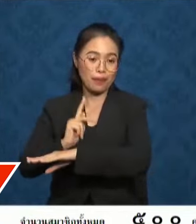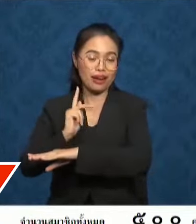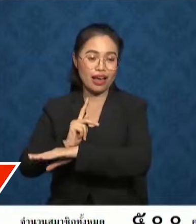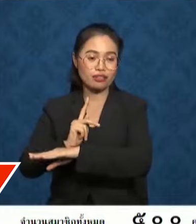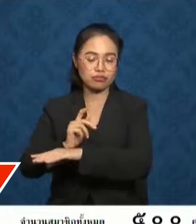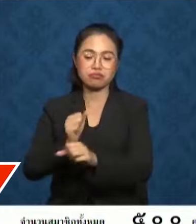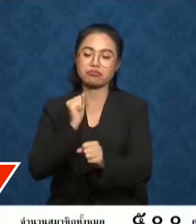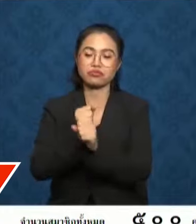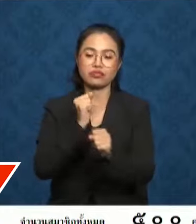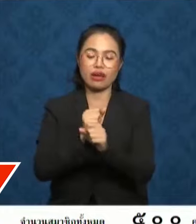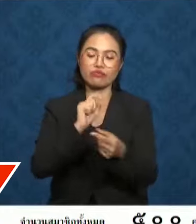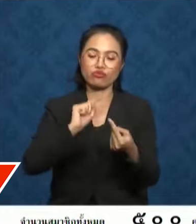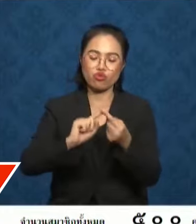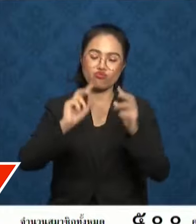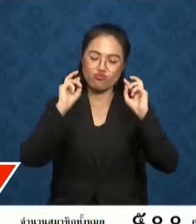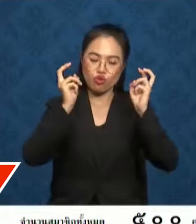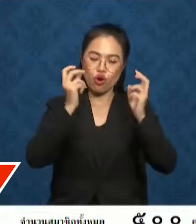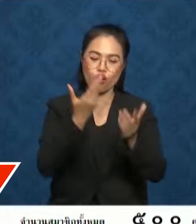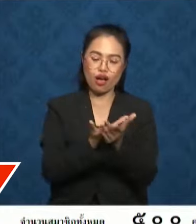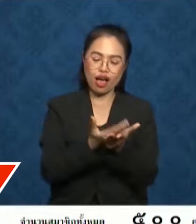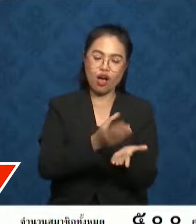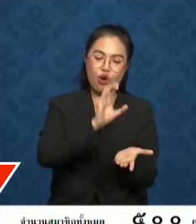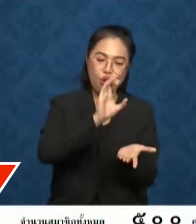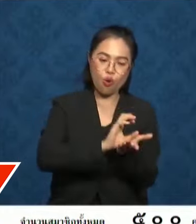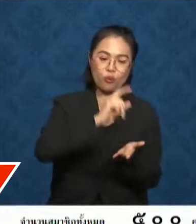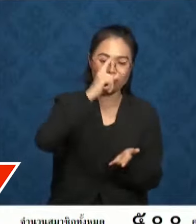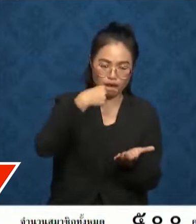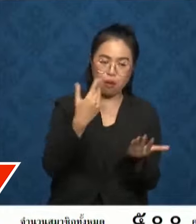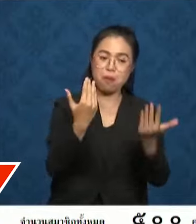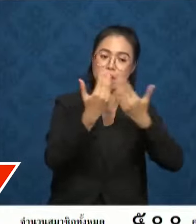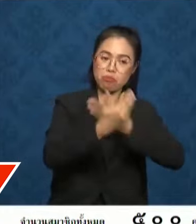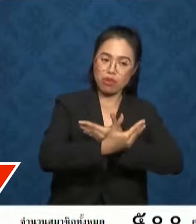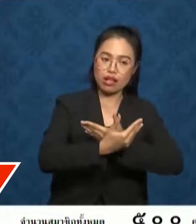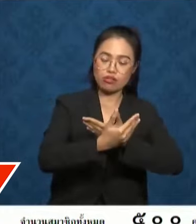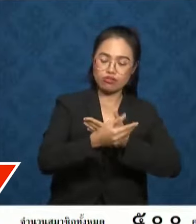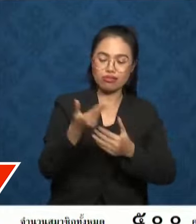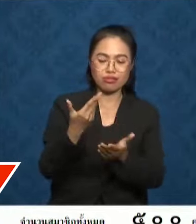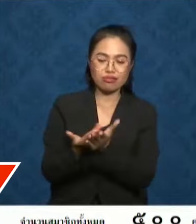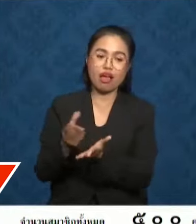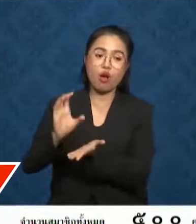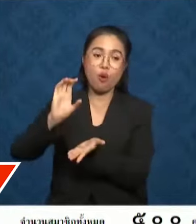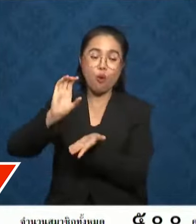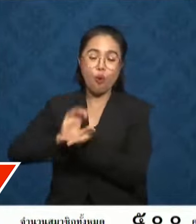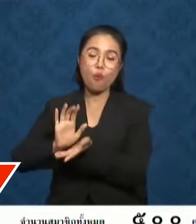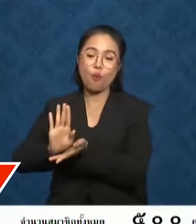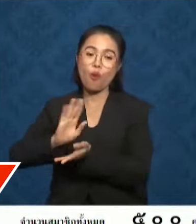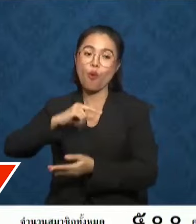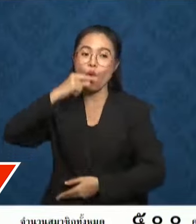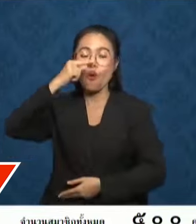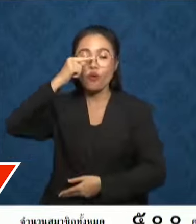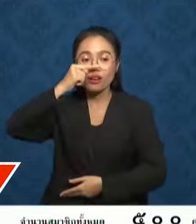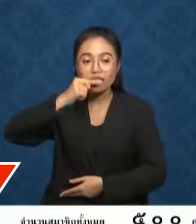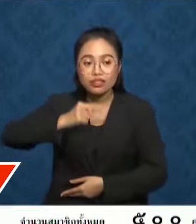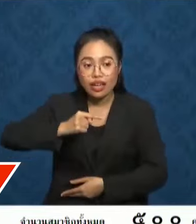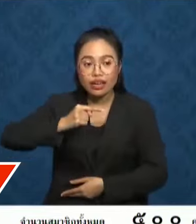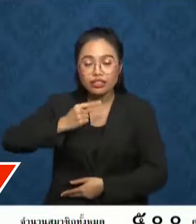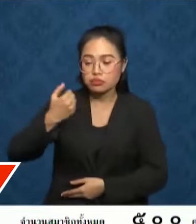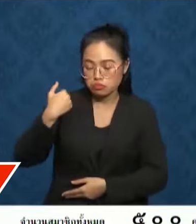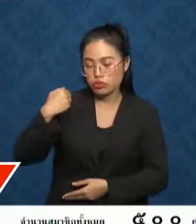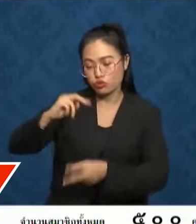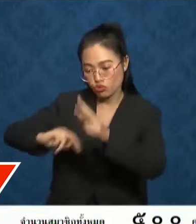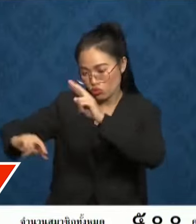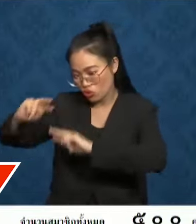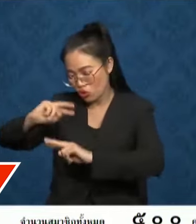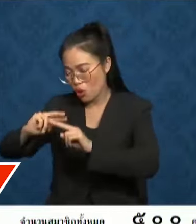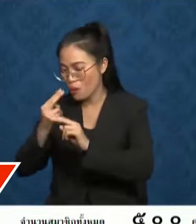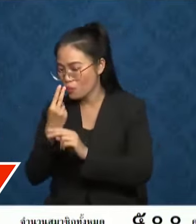Angloิเป็นเพื่องงประมาณทยทไม่เหอนเดิมมีการตัสอบ